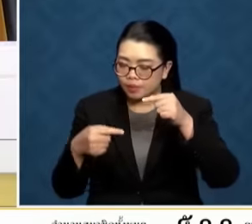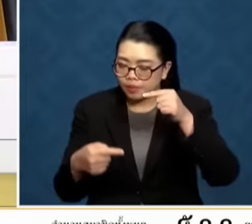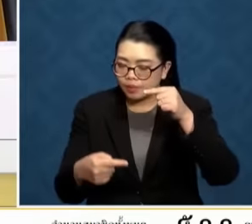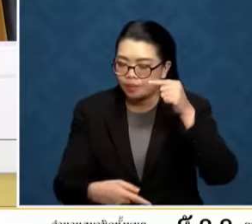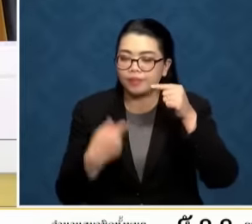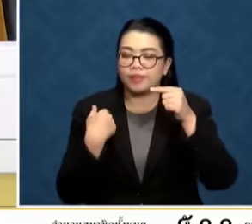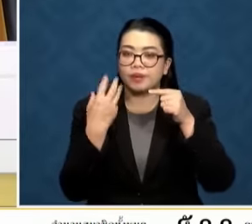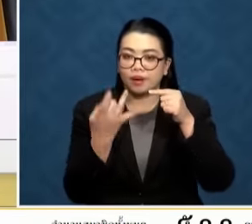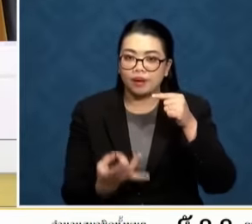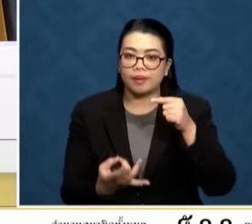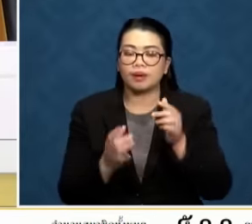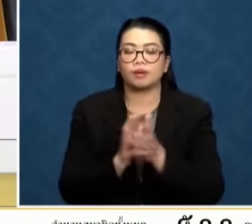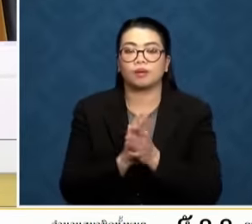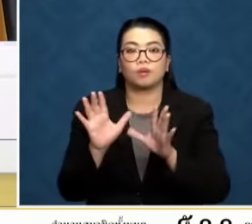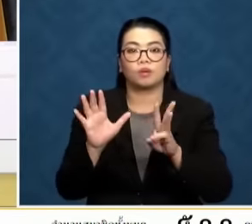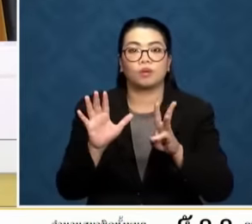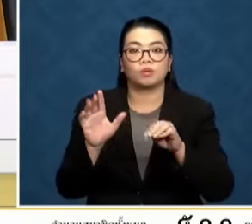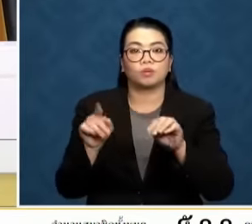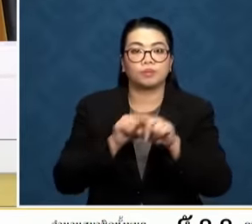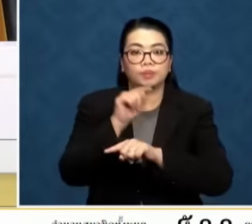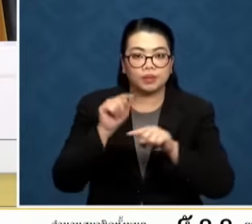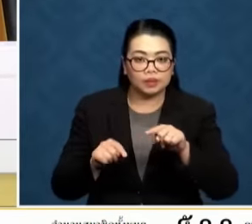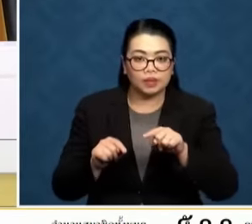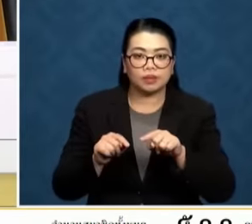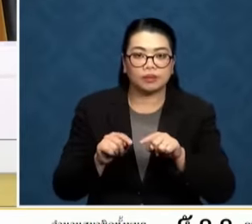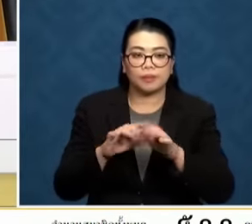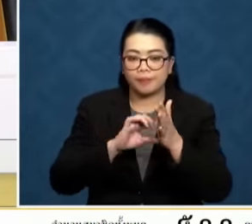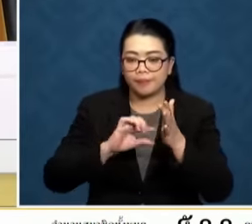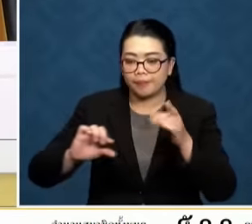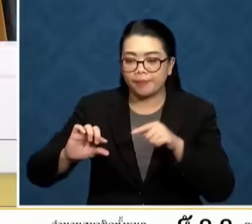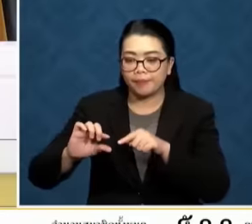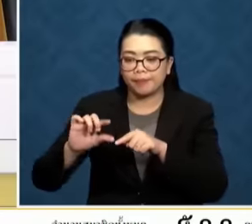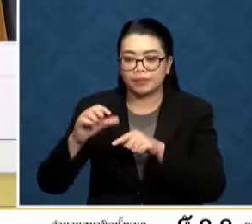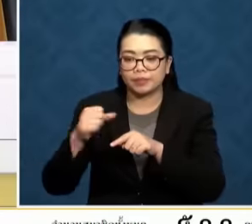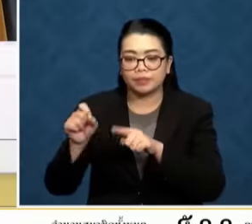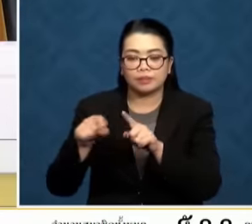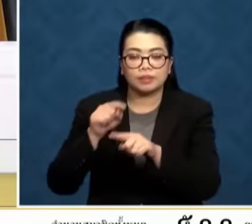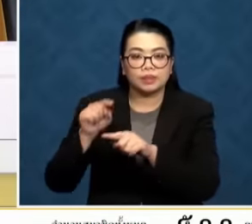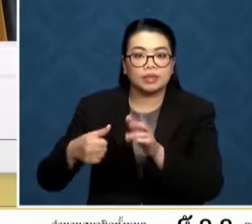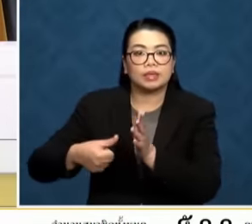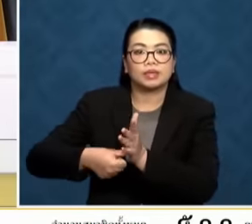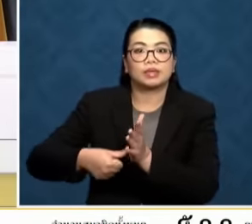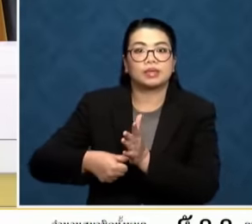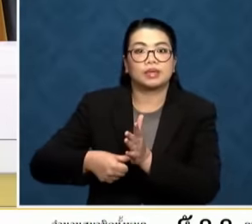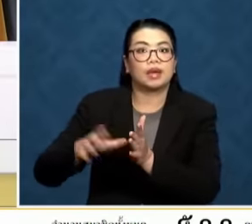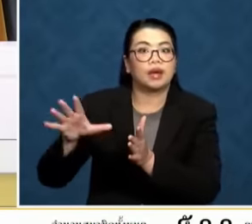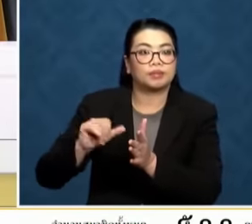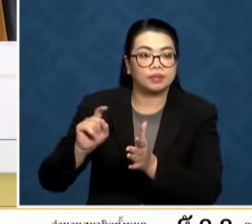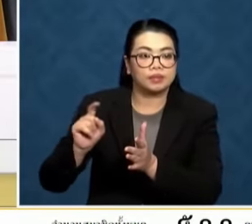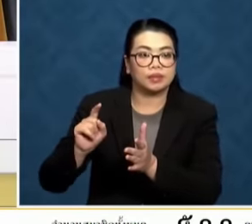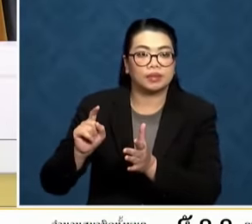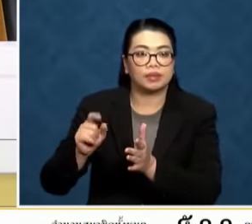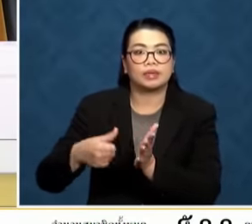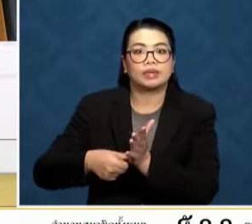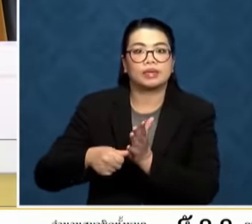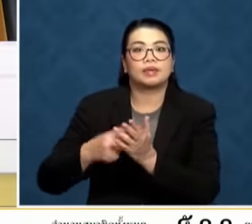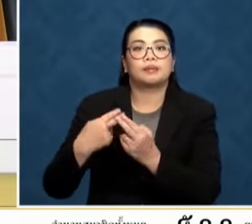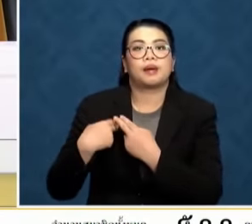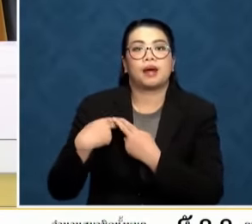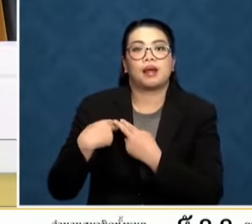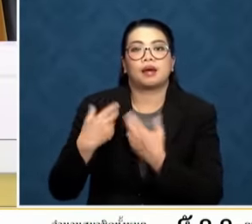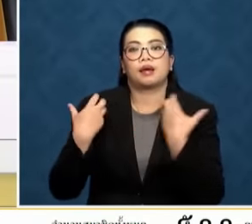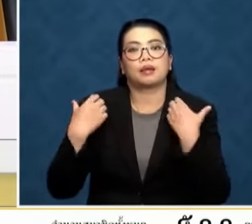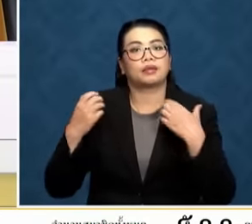ใน 60กว่าเปอร์เซ็นตครับราว10%เป็นหนี้สาธารณะที่ไม่ได้เป็นภาระกับ